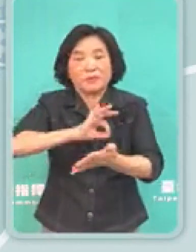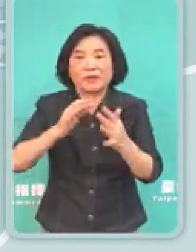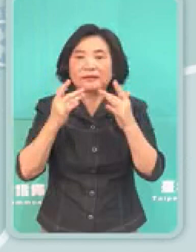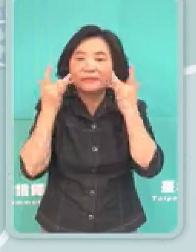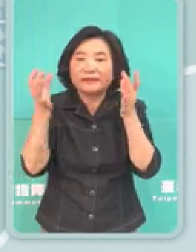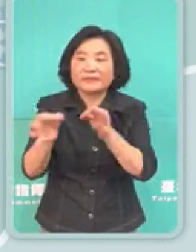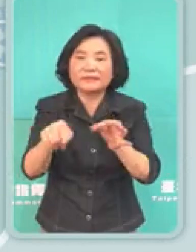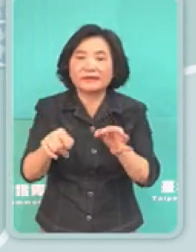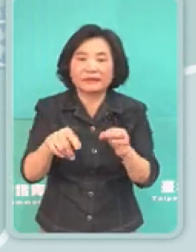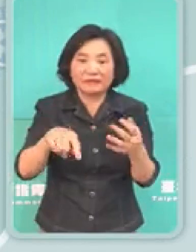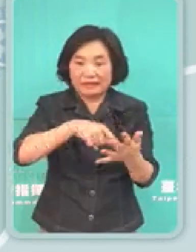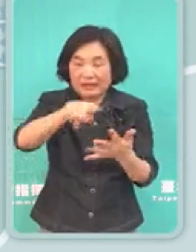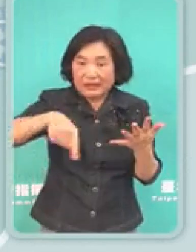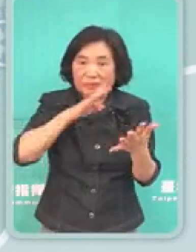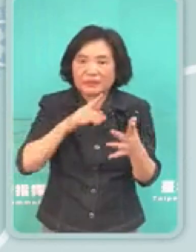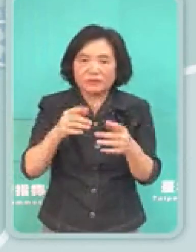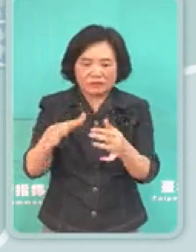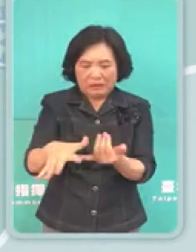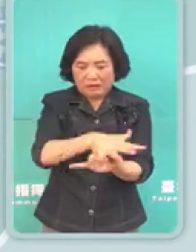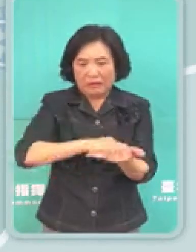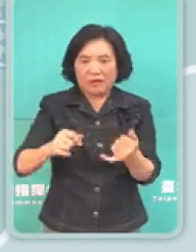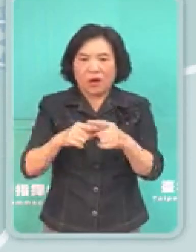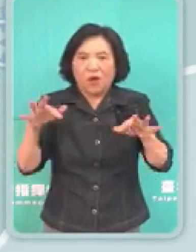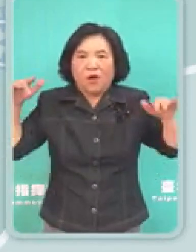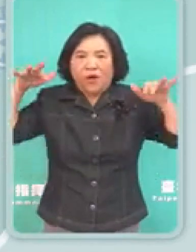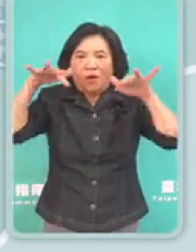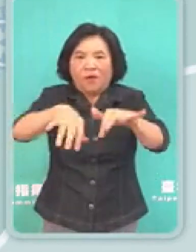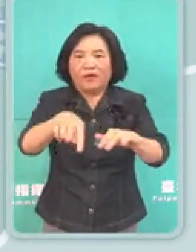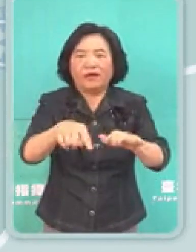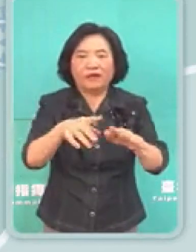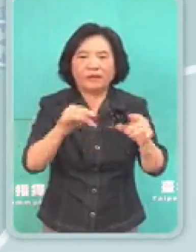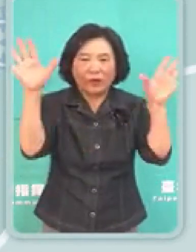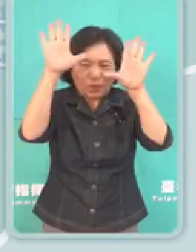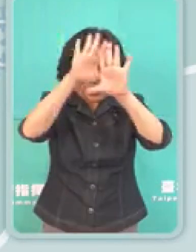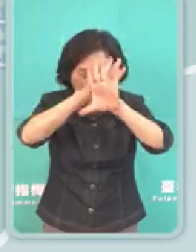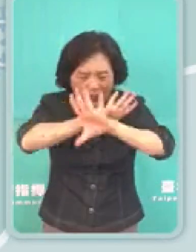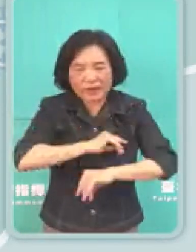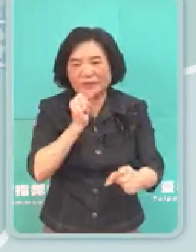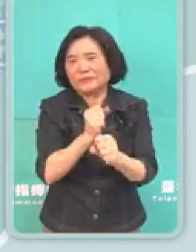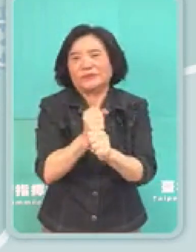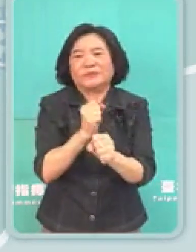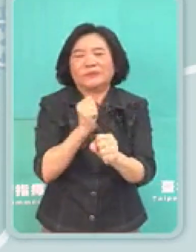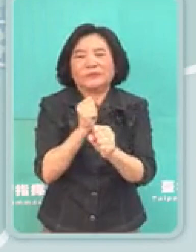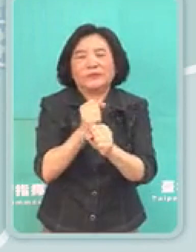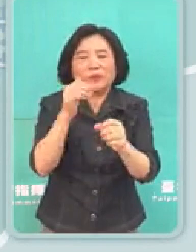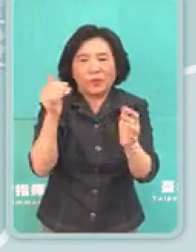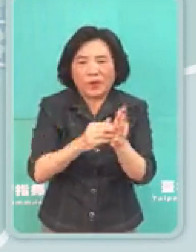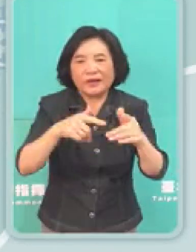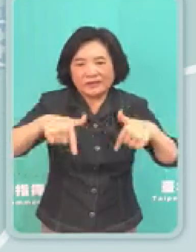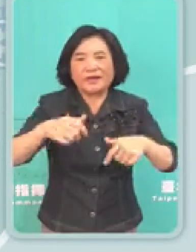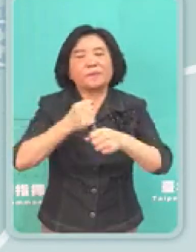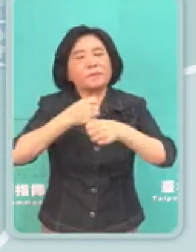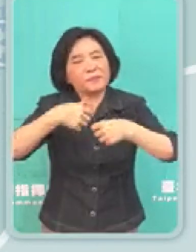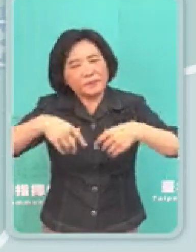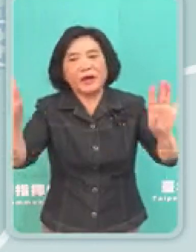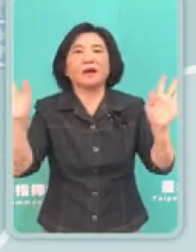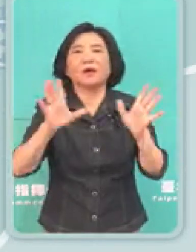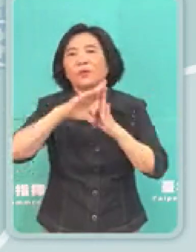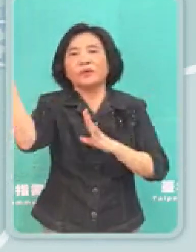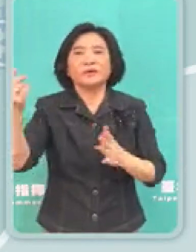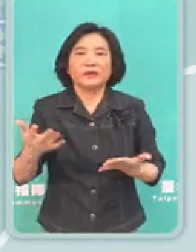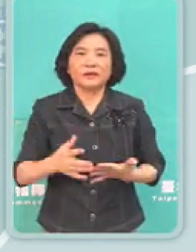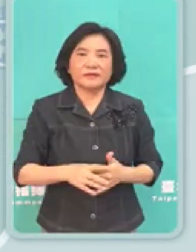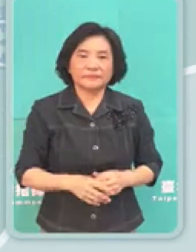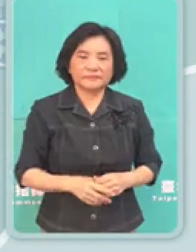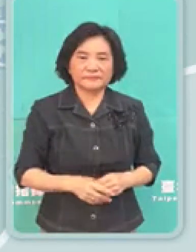特色，来自全省各地，在那里，然后晚上要各自下，就是不晚上，下午要各自回家。哦，